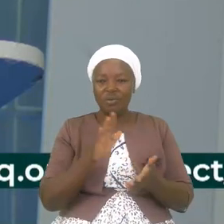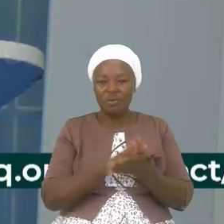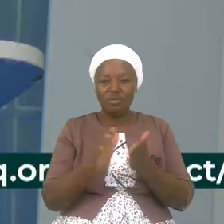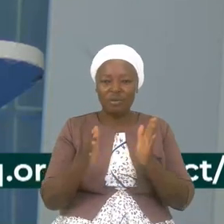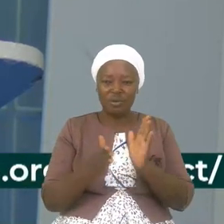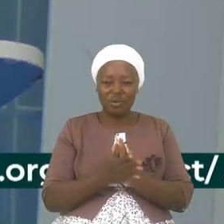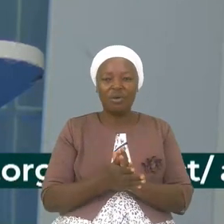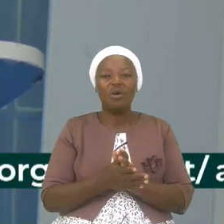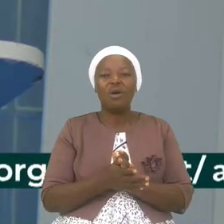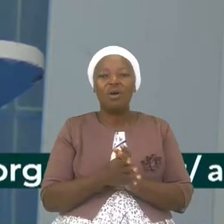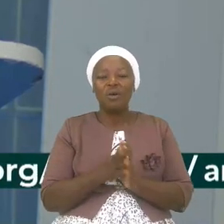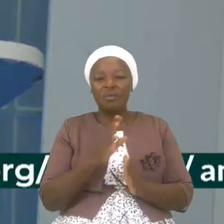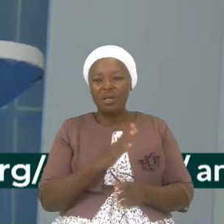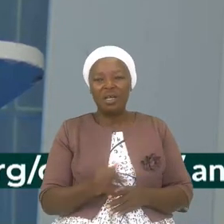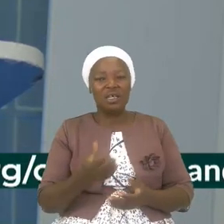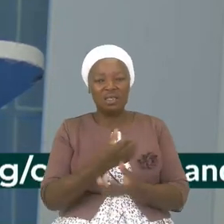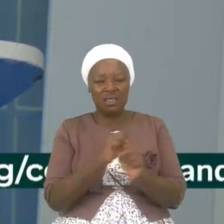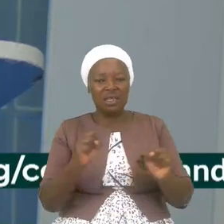Et tu seras un candidat